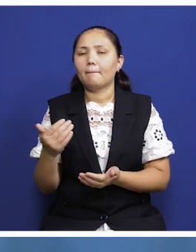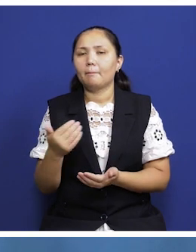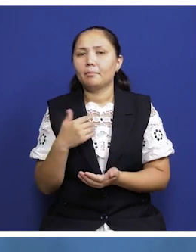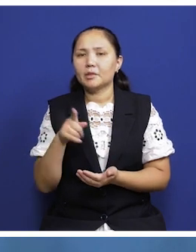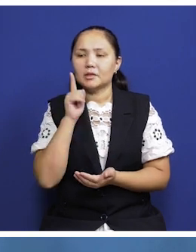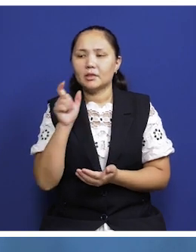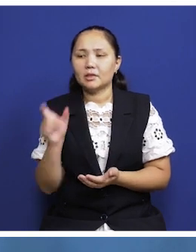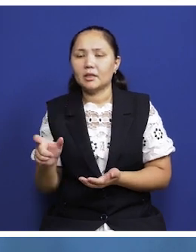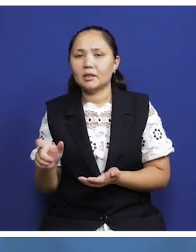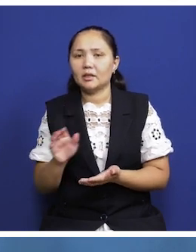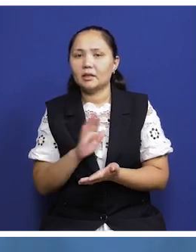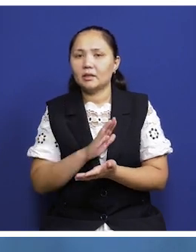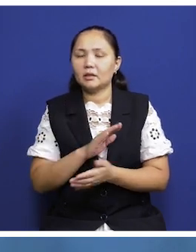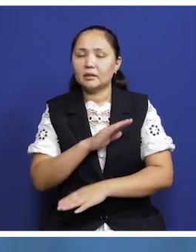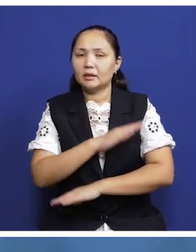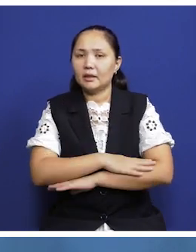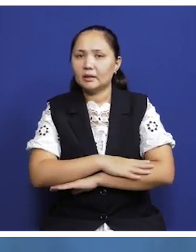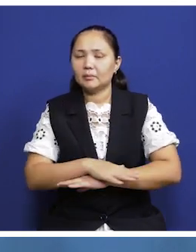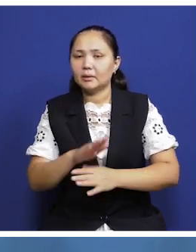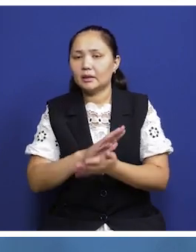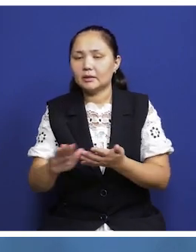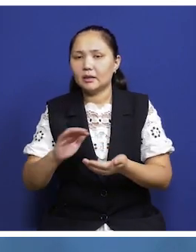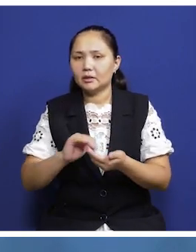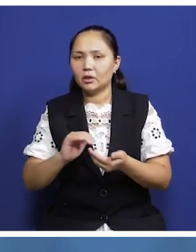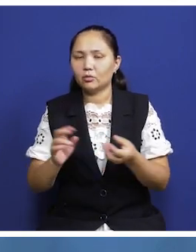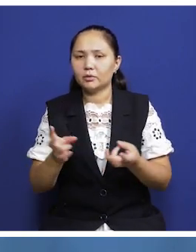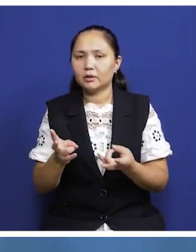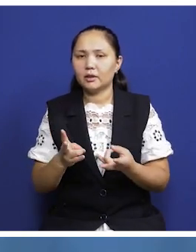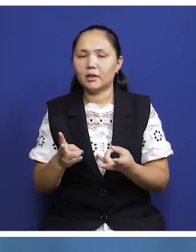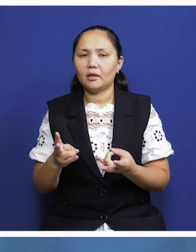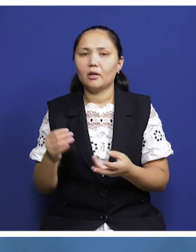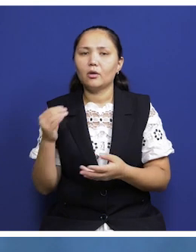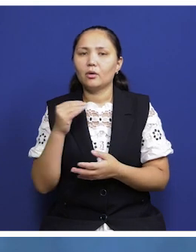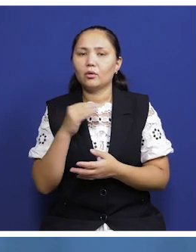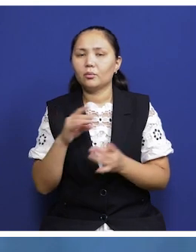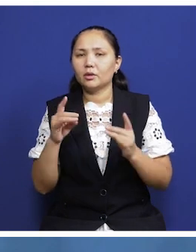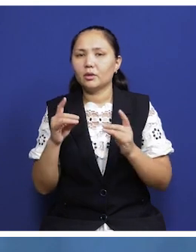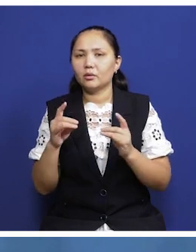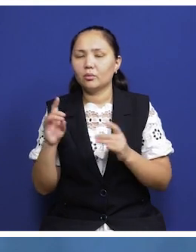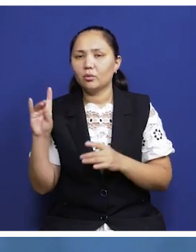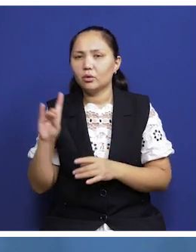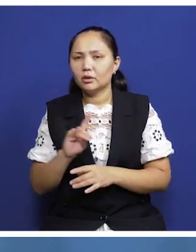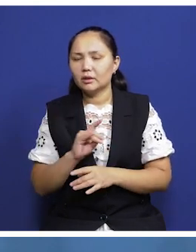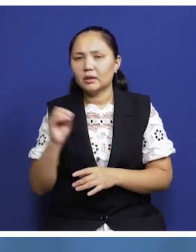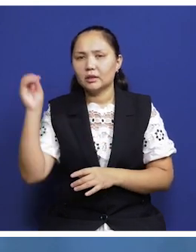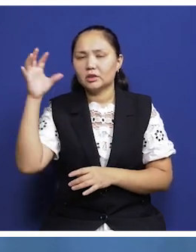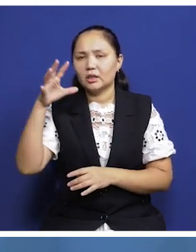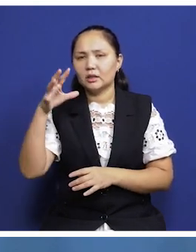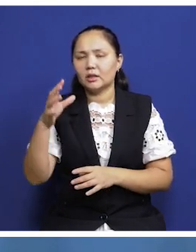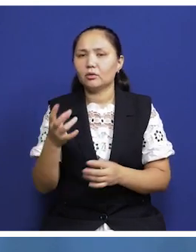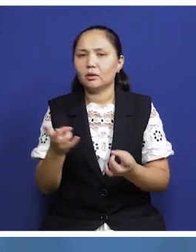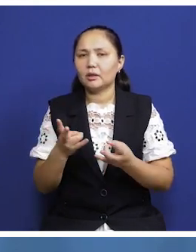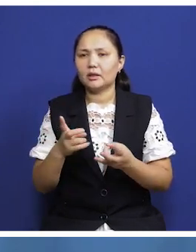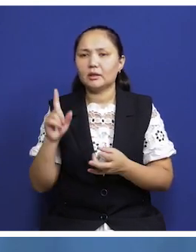да. Көп орындықты да сосын ондай жарықтандыруға жасалған заттарымыздың бәрін